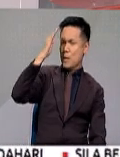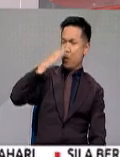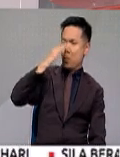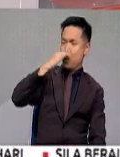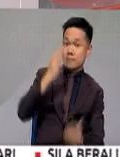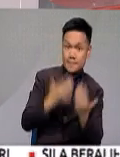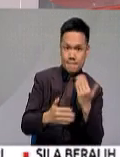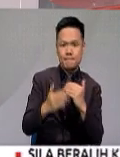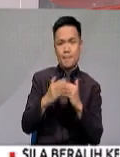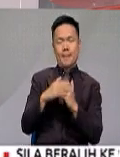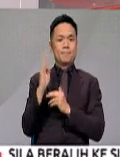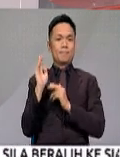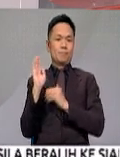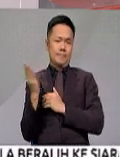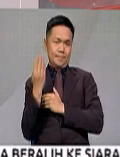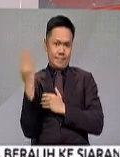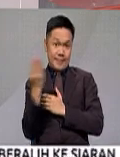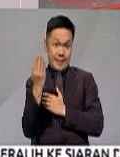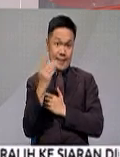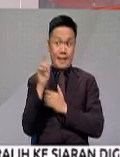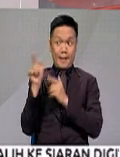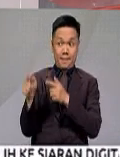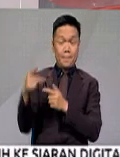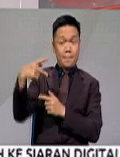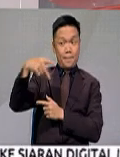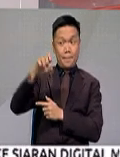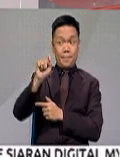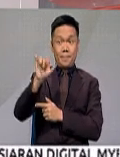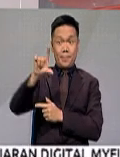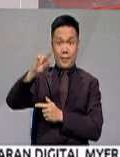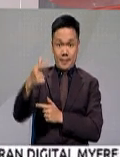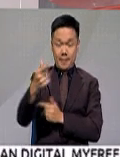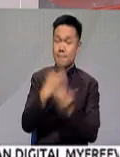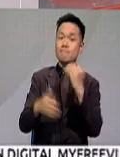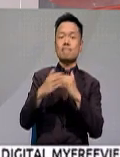pulih sepenuhnya. Manakala di Petaling, bekalan pulih di tahap